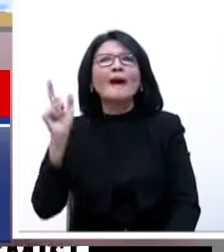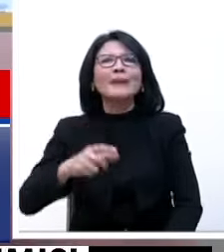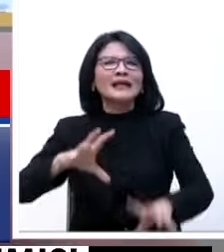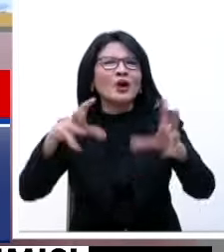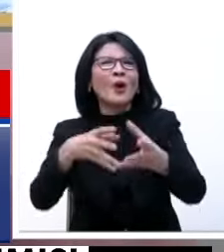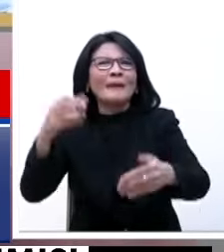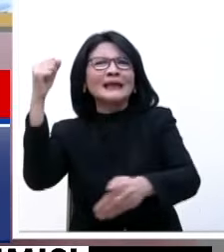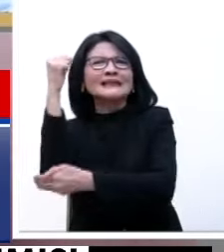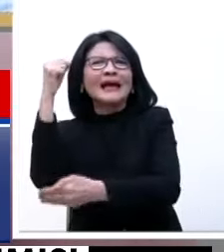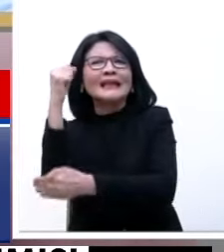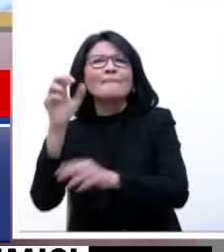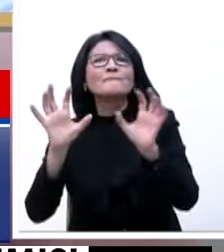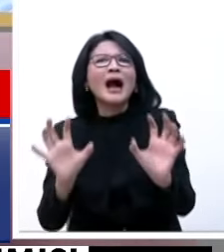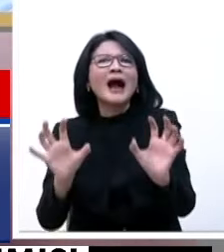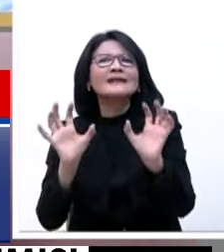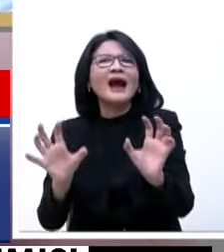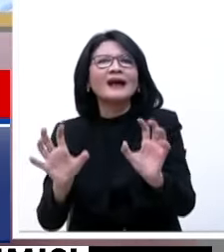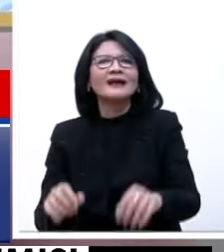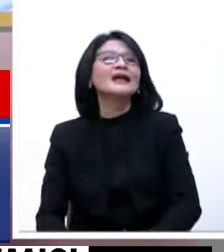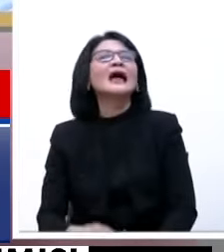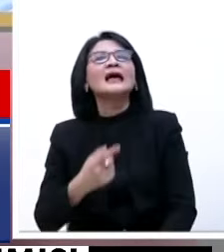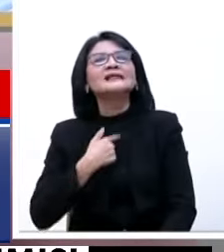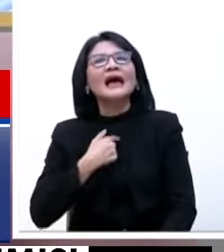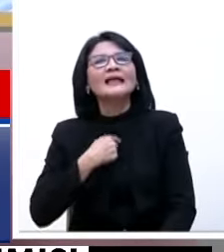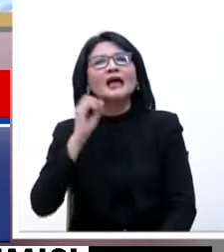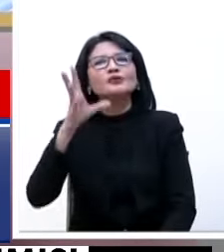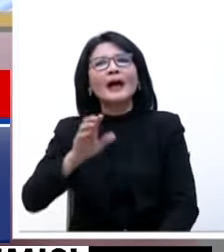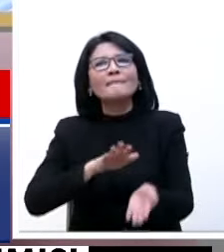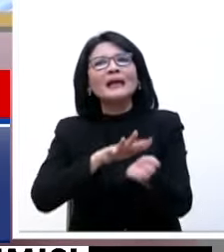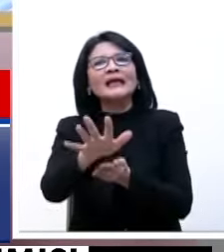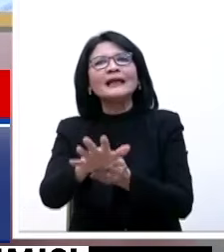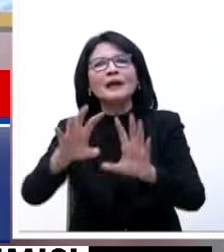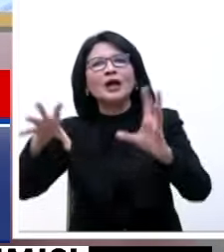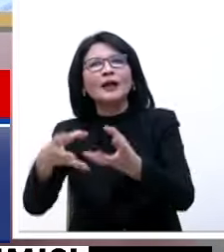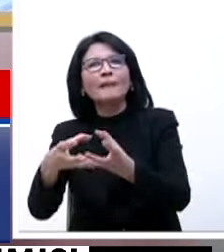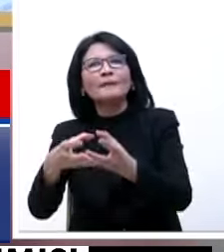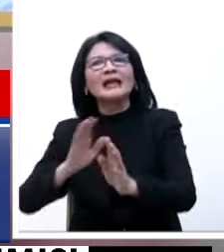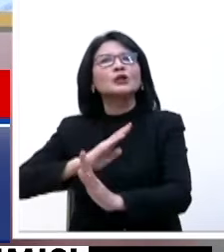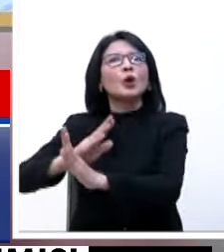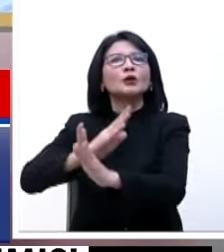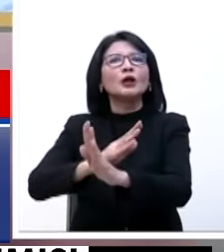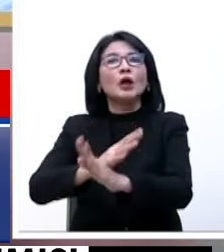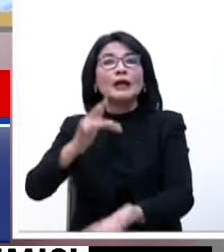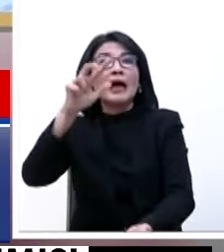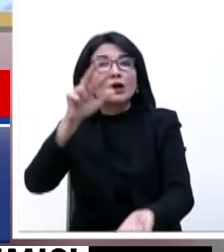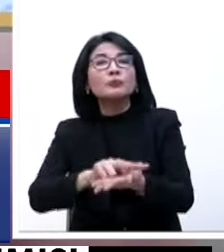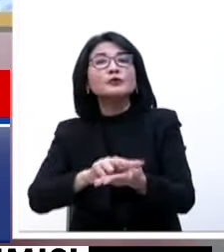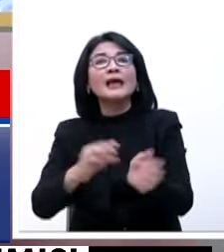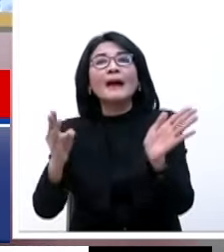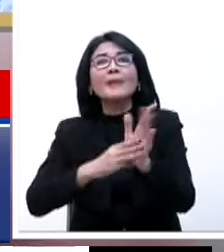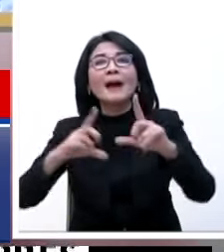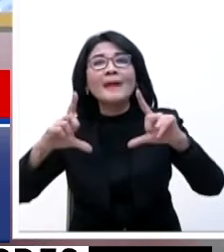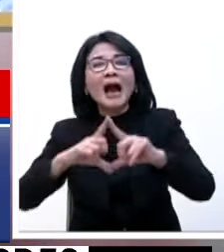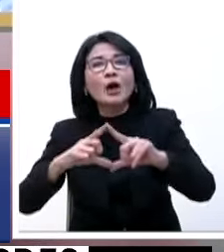mafianya banyak mafianya saya sudah mengirim tim ke lapangan ditolak sudah Keputusan Mahkamah Agung